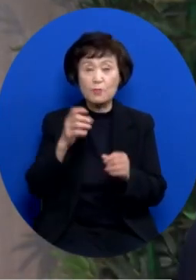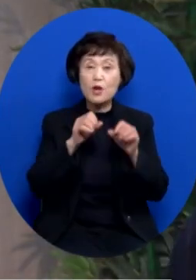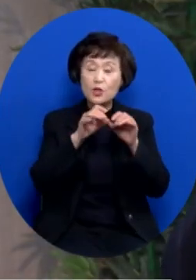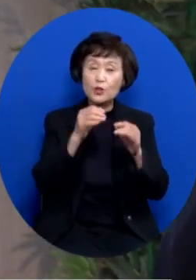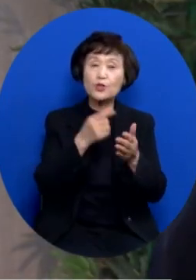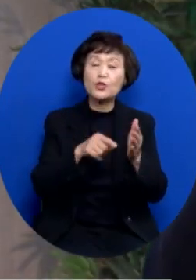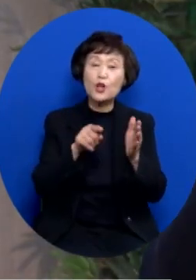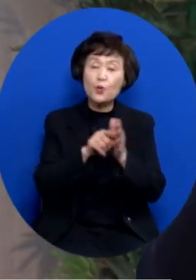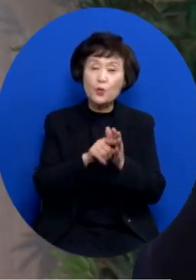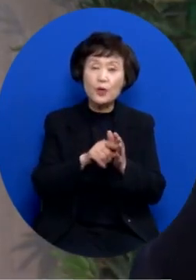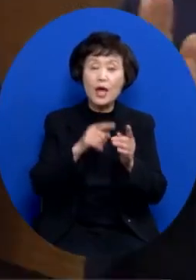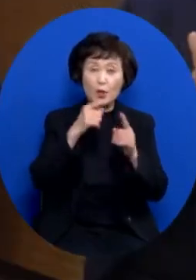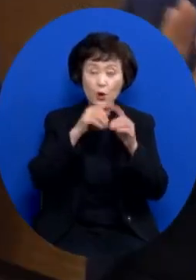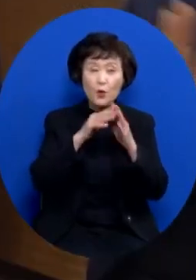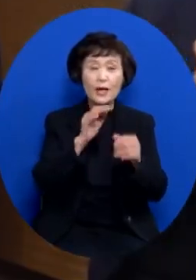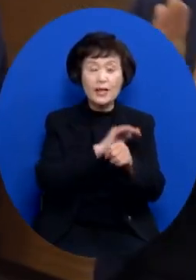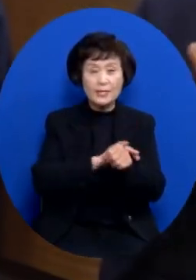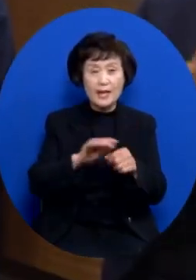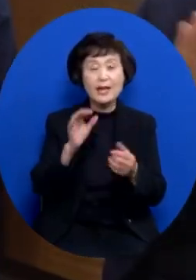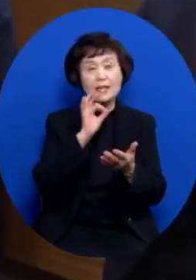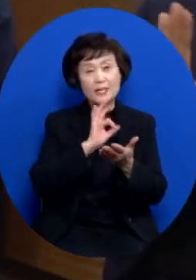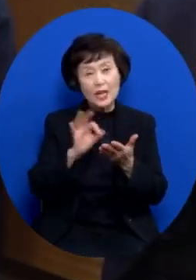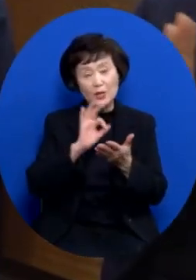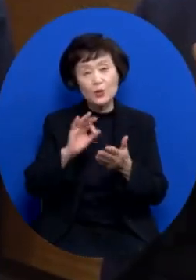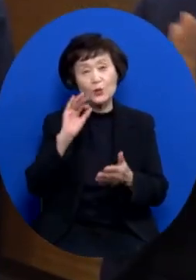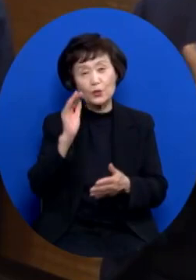잘 사용되길 바란다고 전했습니다.